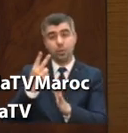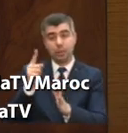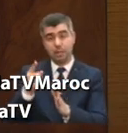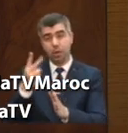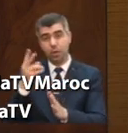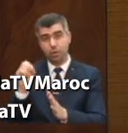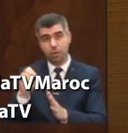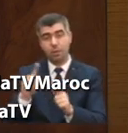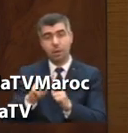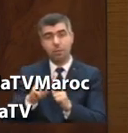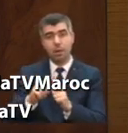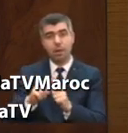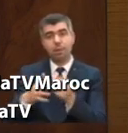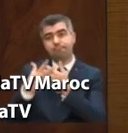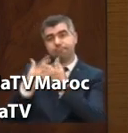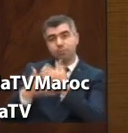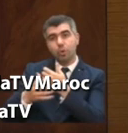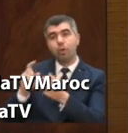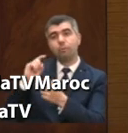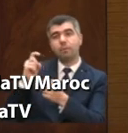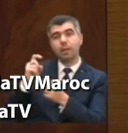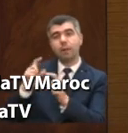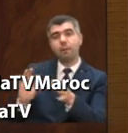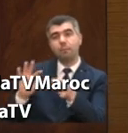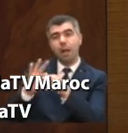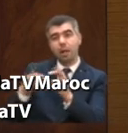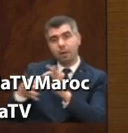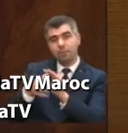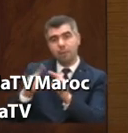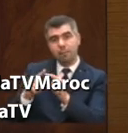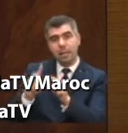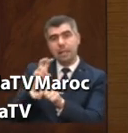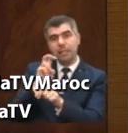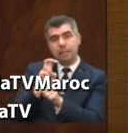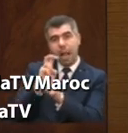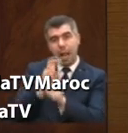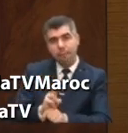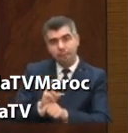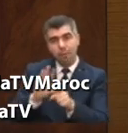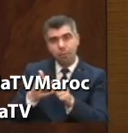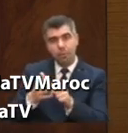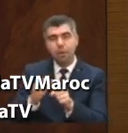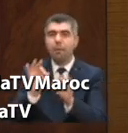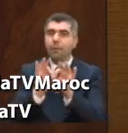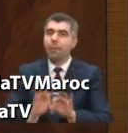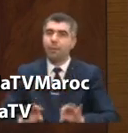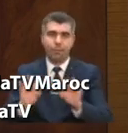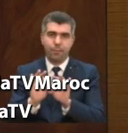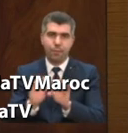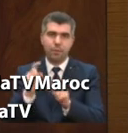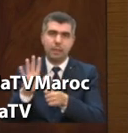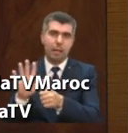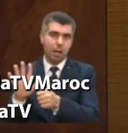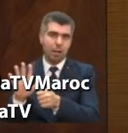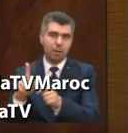الاشتراكات المستحقة للصندوق، بمعنى أن شرط الأداء المسبق لهذه الاشتراكات كي يستفيد الأجراء من التغطية